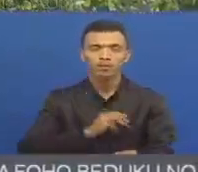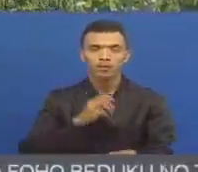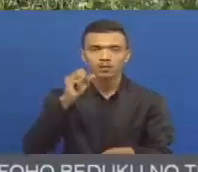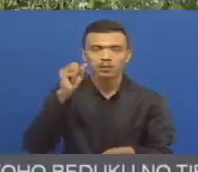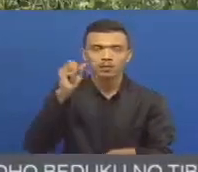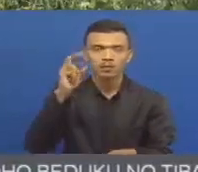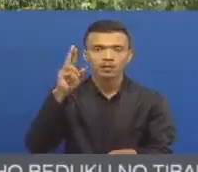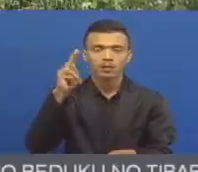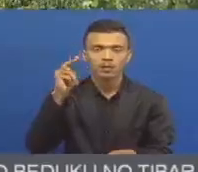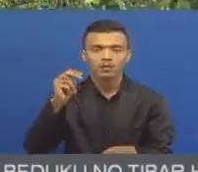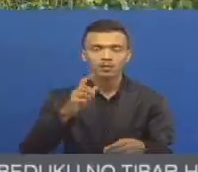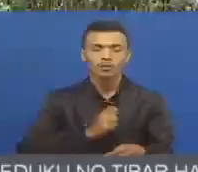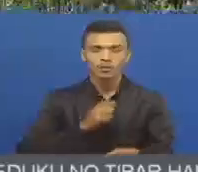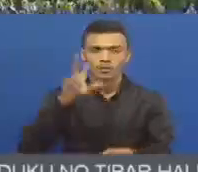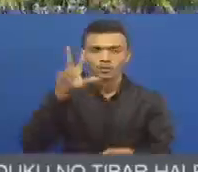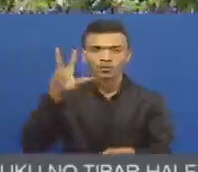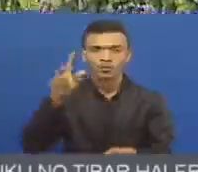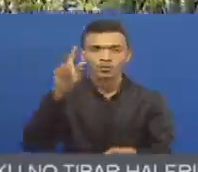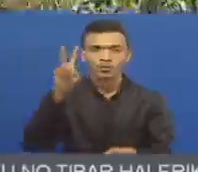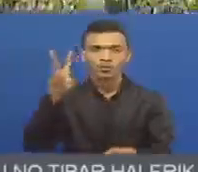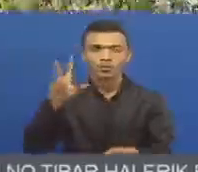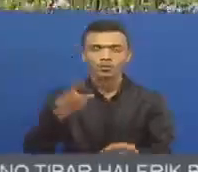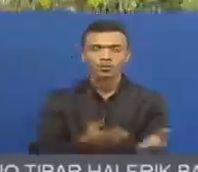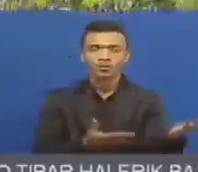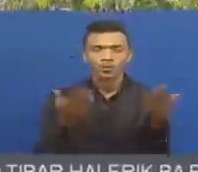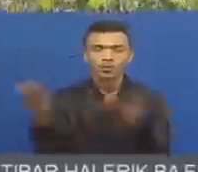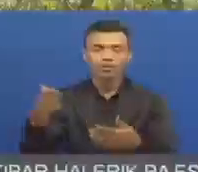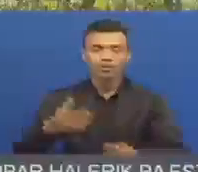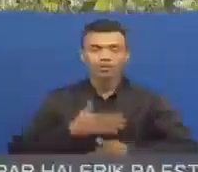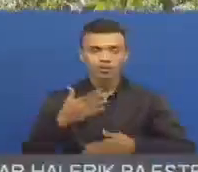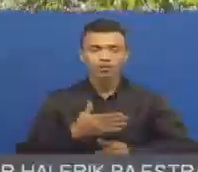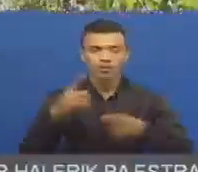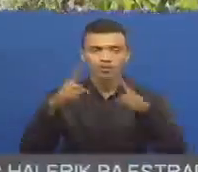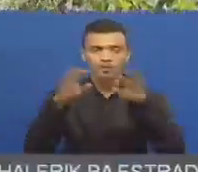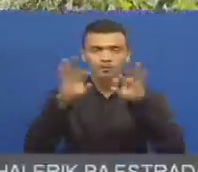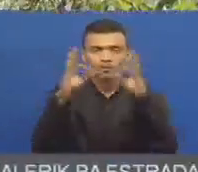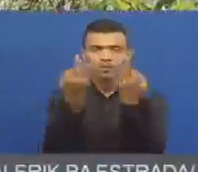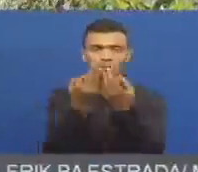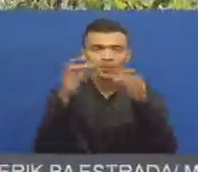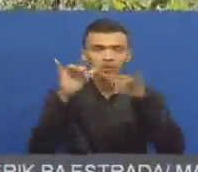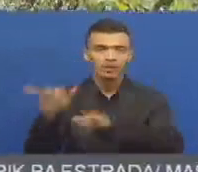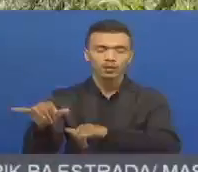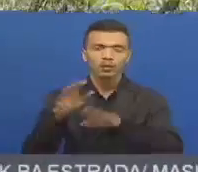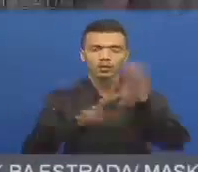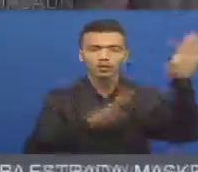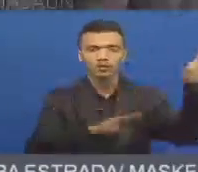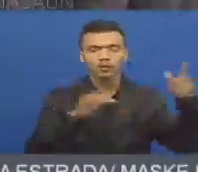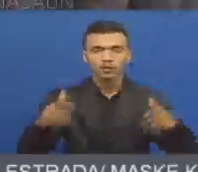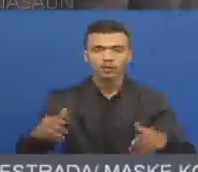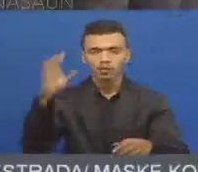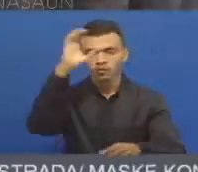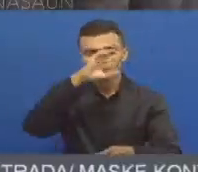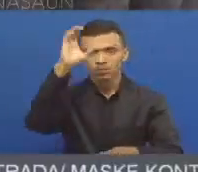Tasitolo. Inițiativa ne, lorek solok ba umakain hirak nebe, hela ia fohone, atu buka moris.